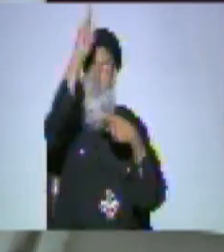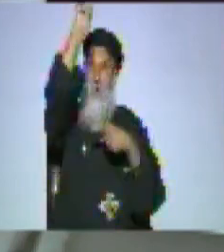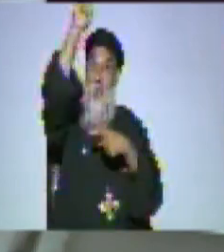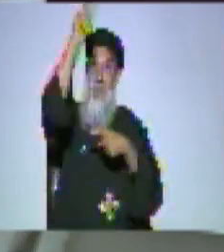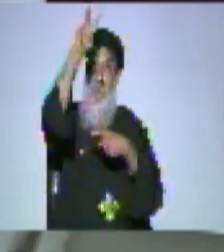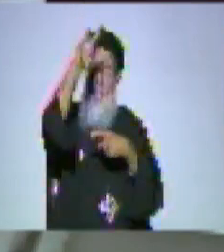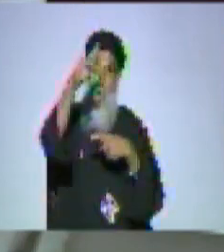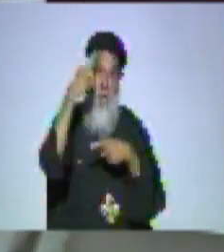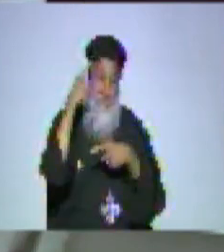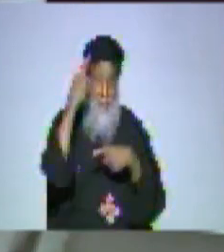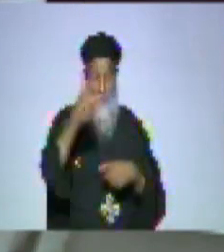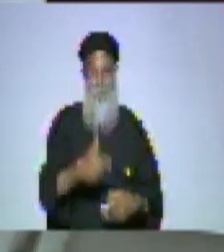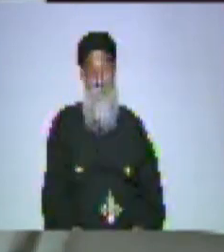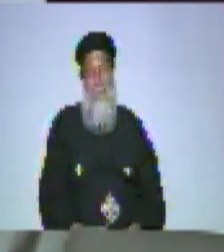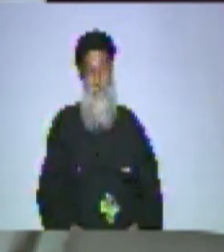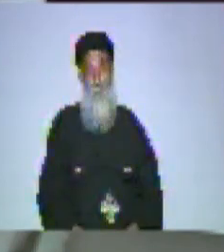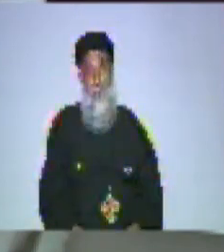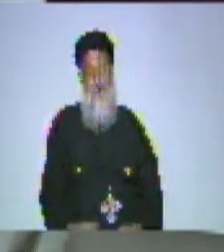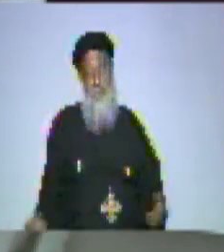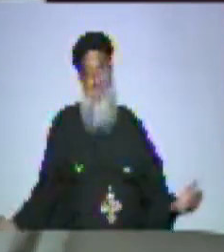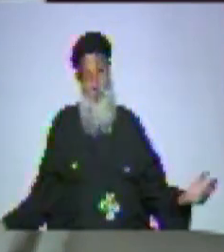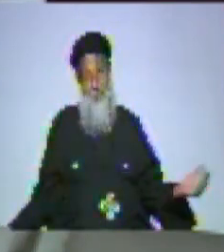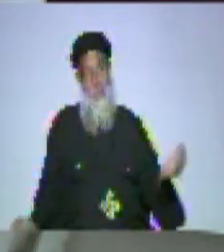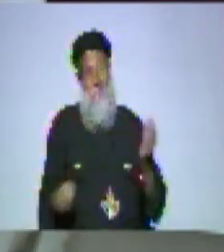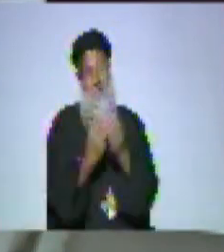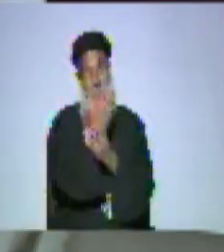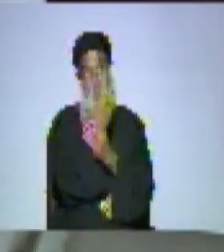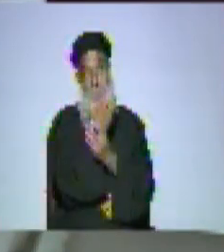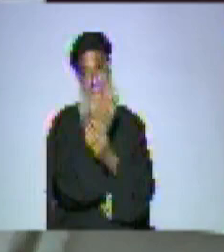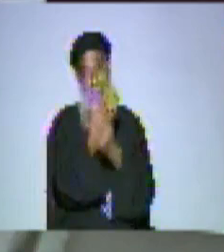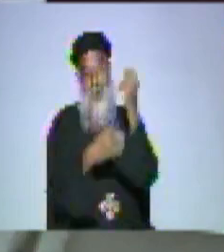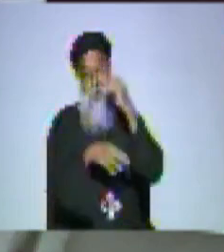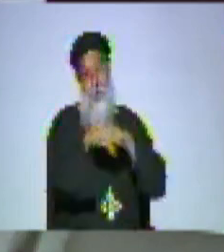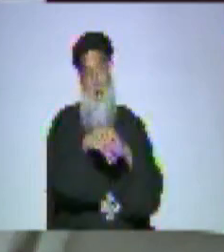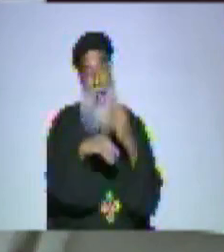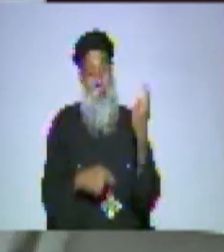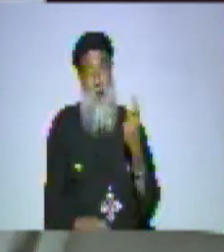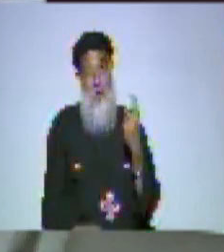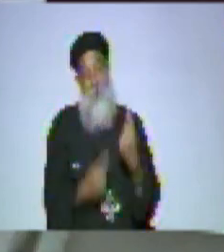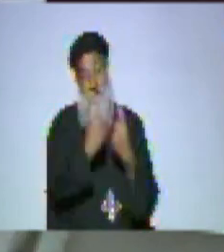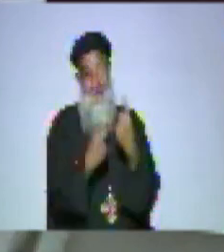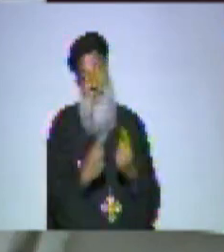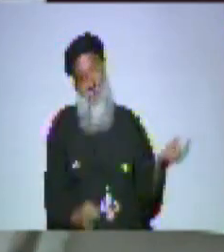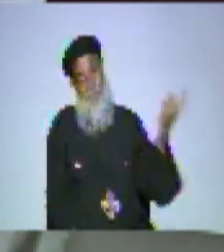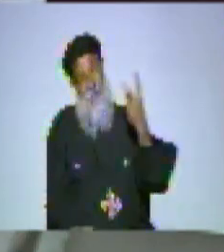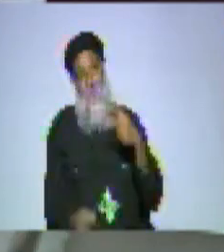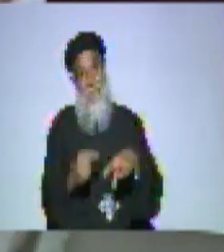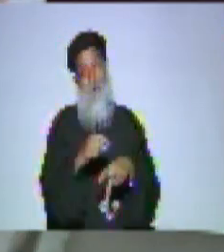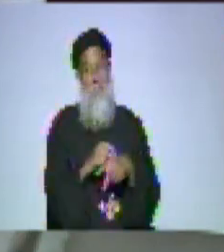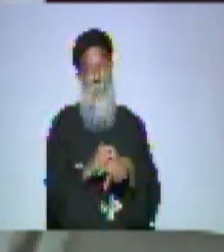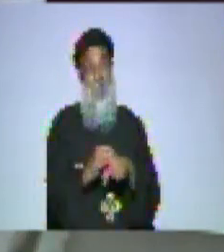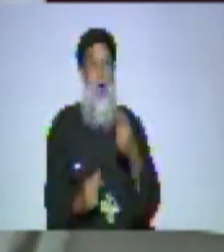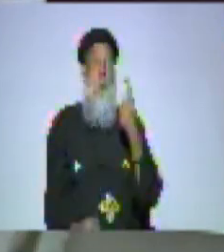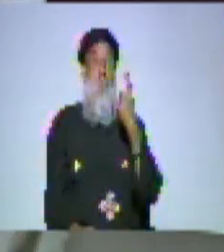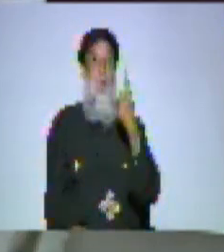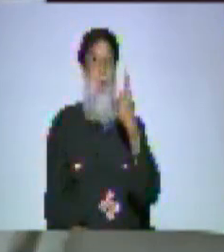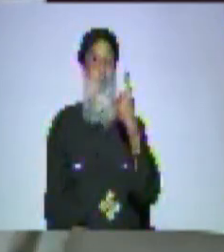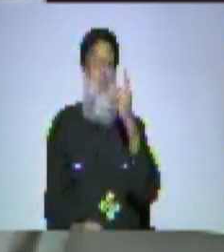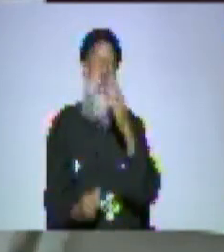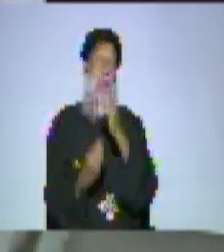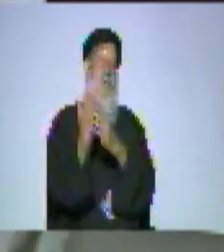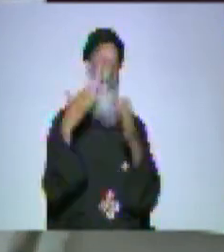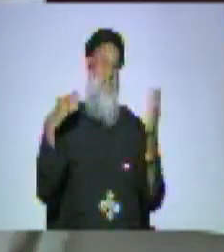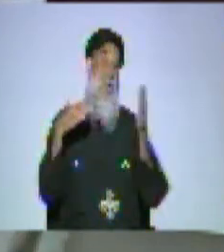ودائما يخلق الحاجه قبل اللي هيستفيد منها يعني خلق الانسان اخر حاجه